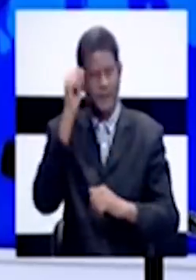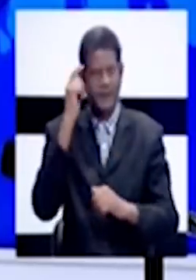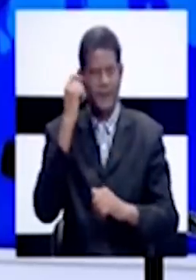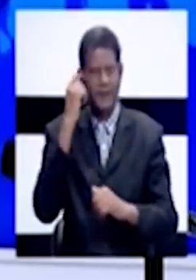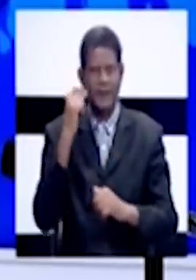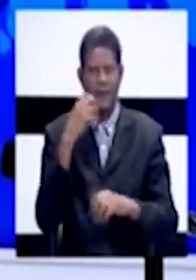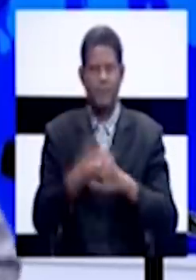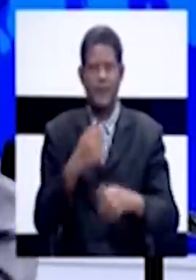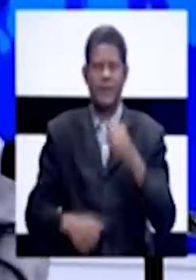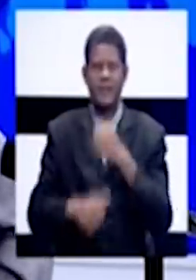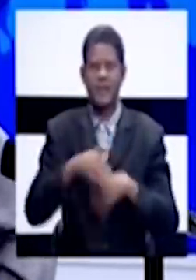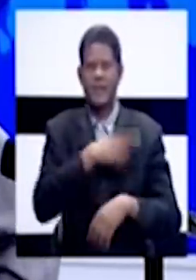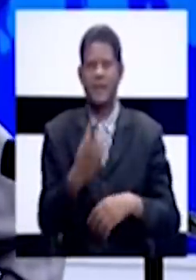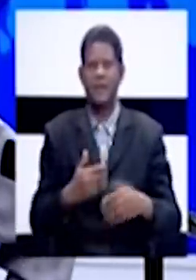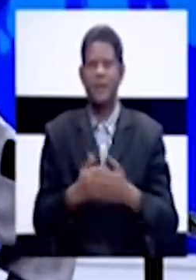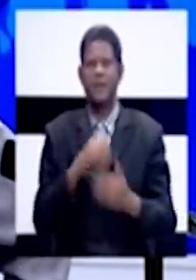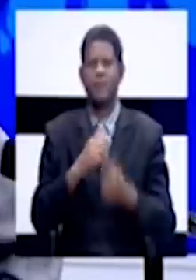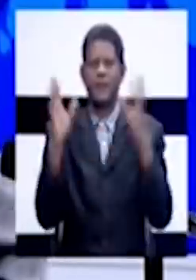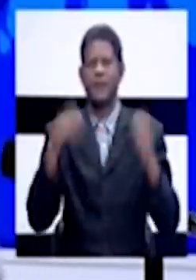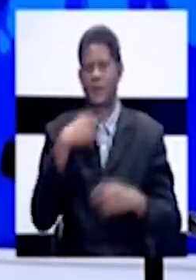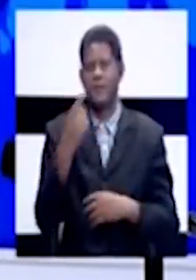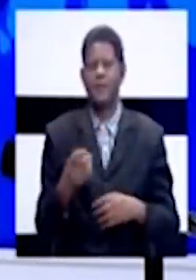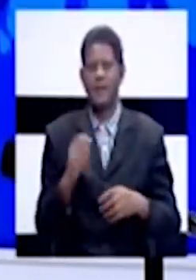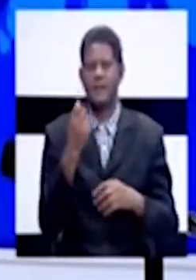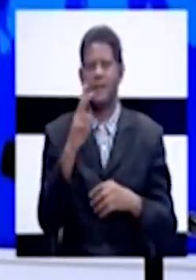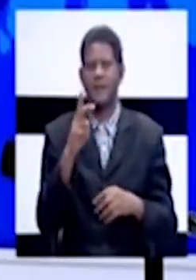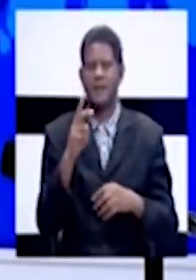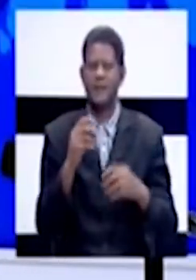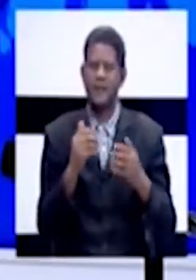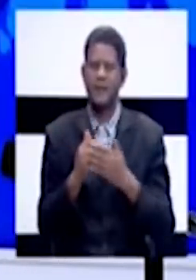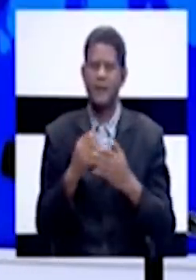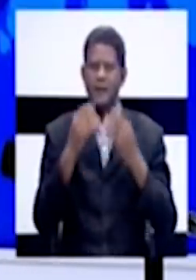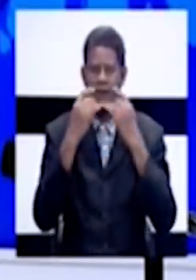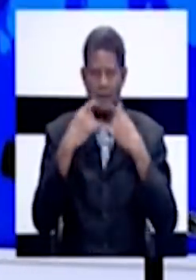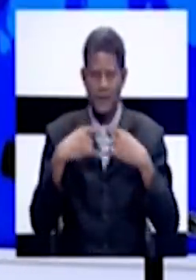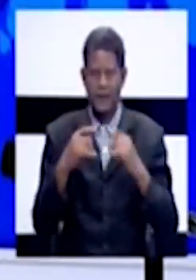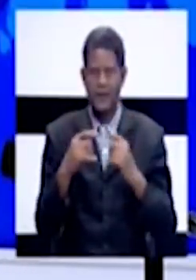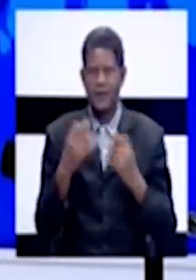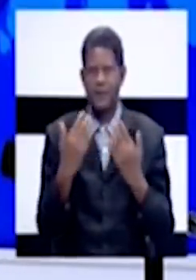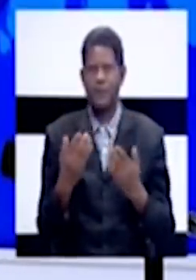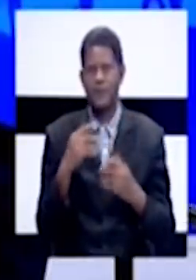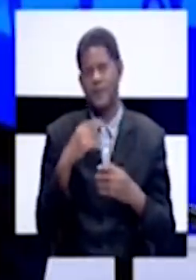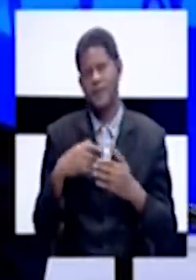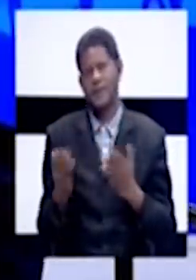يبتاتنا الوزبل أبي ساعة عسد تخلت زغربة سبر زينانا حزر ما بزملك عزينا كم سعب كغربيو